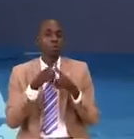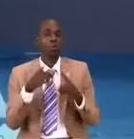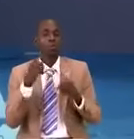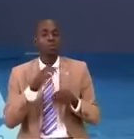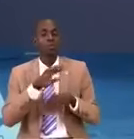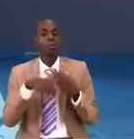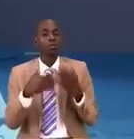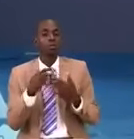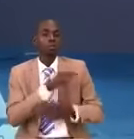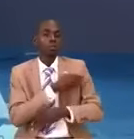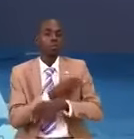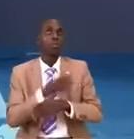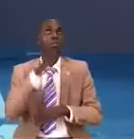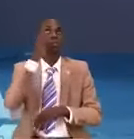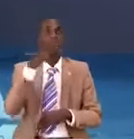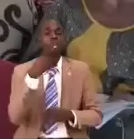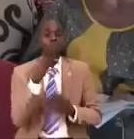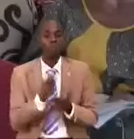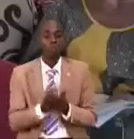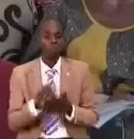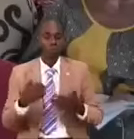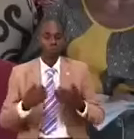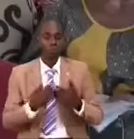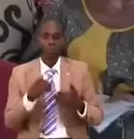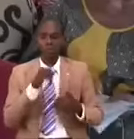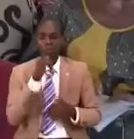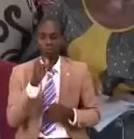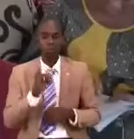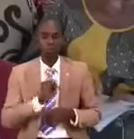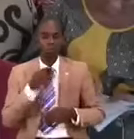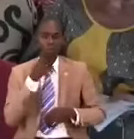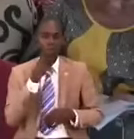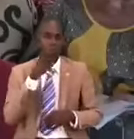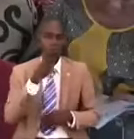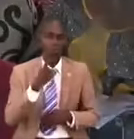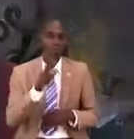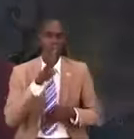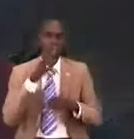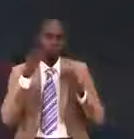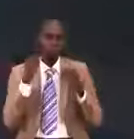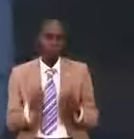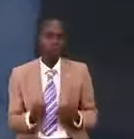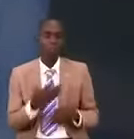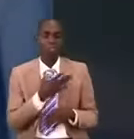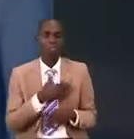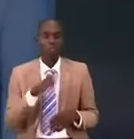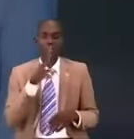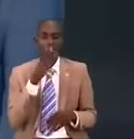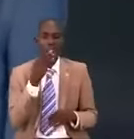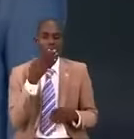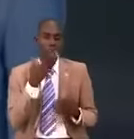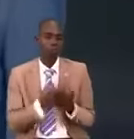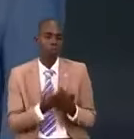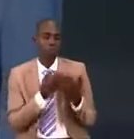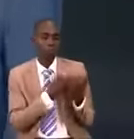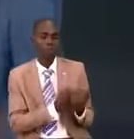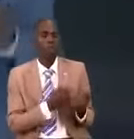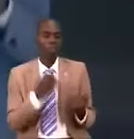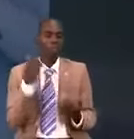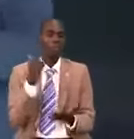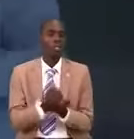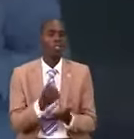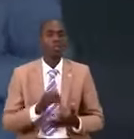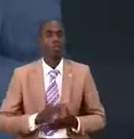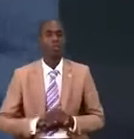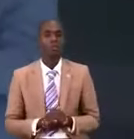et prends courage AMEN ne te ferai point tu es